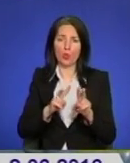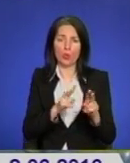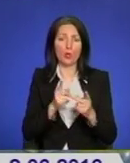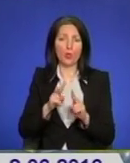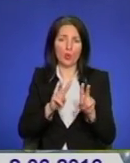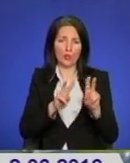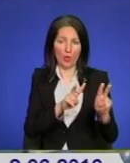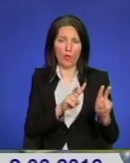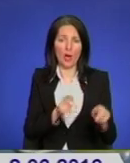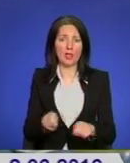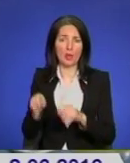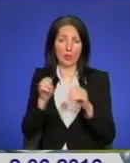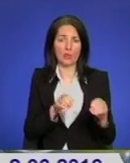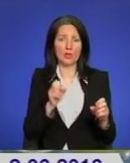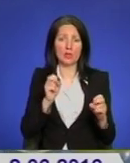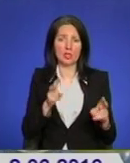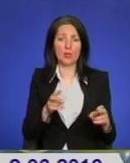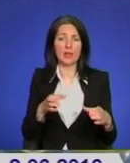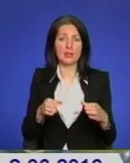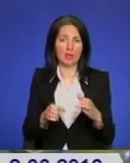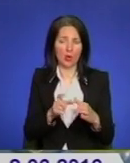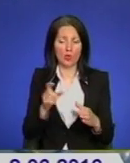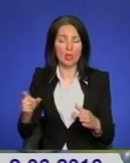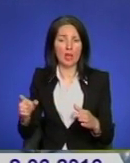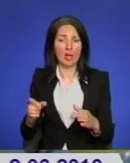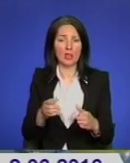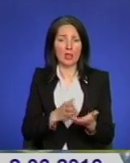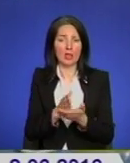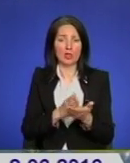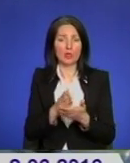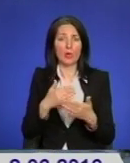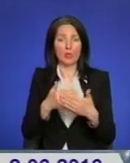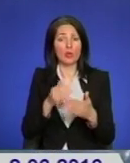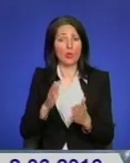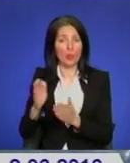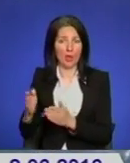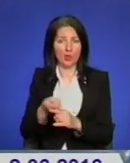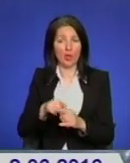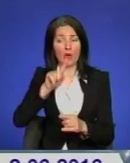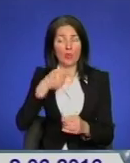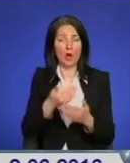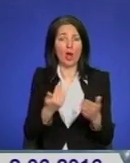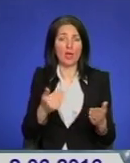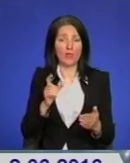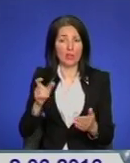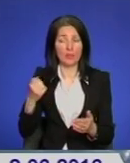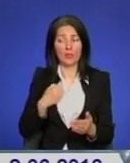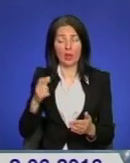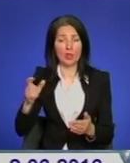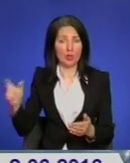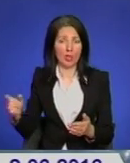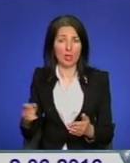охорони громадського порядку – це також та служба, яка вимагає від особового складу навченості, тому що кожен